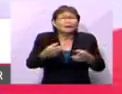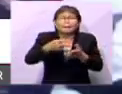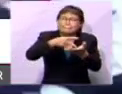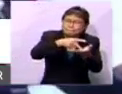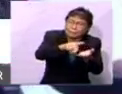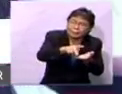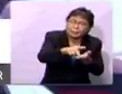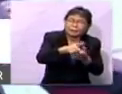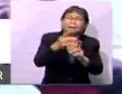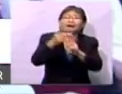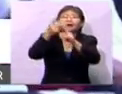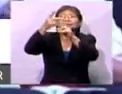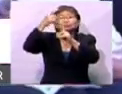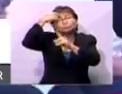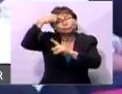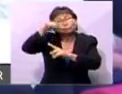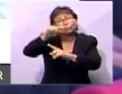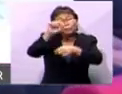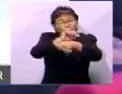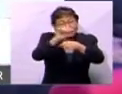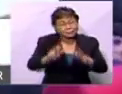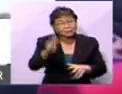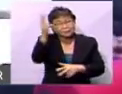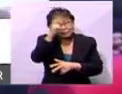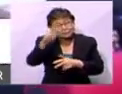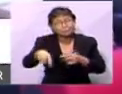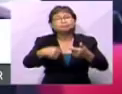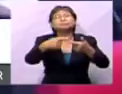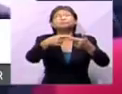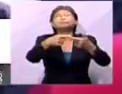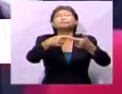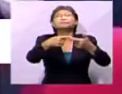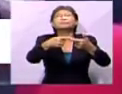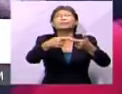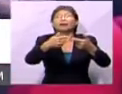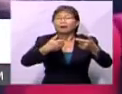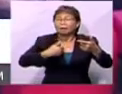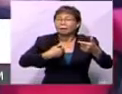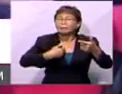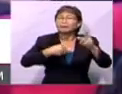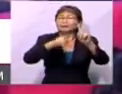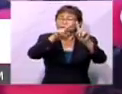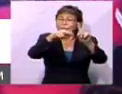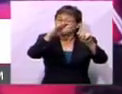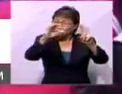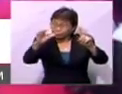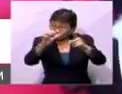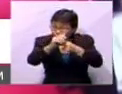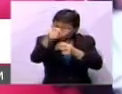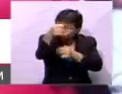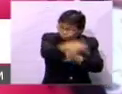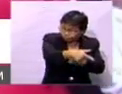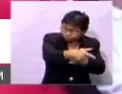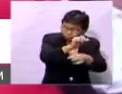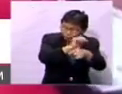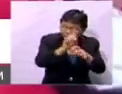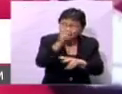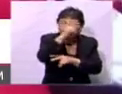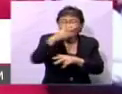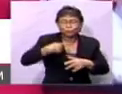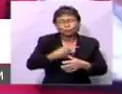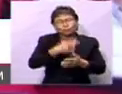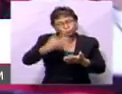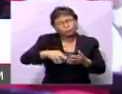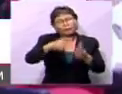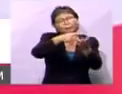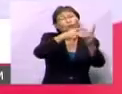bayaran khas untuk pejabat awam. Dapat 1,500, kita dah bayar